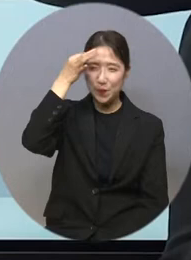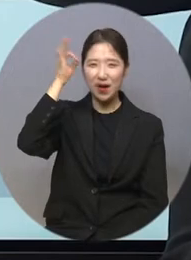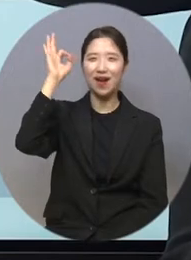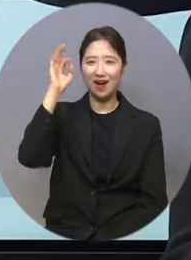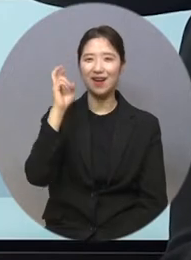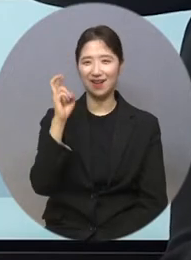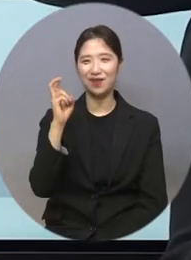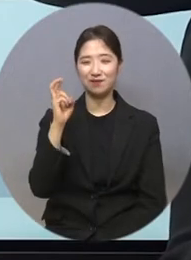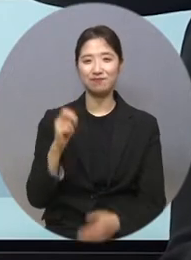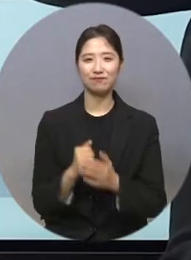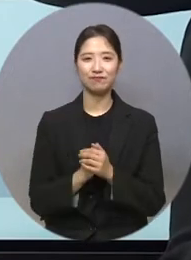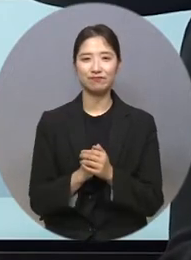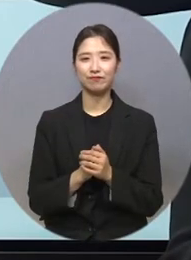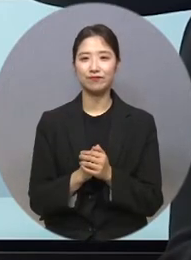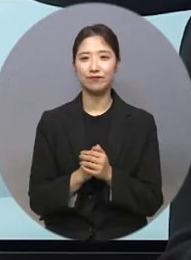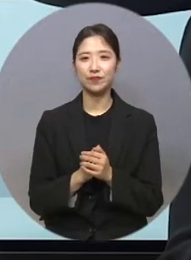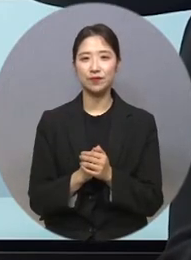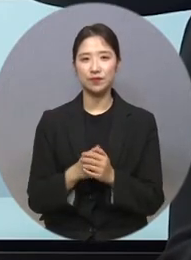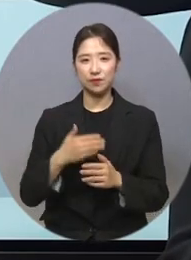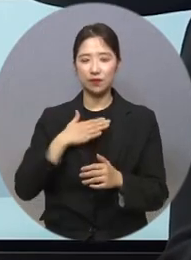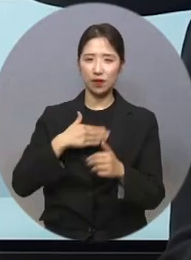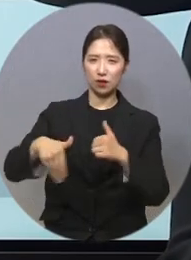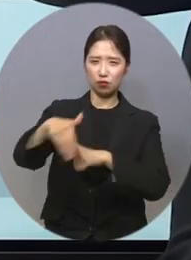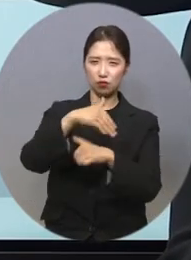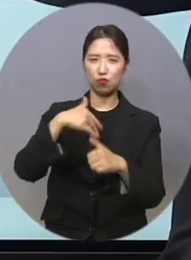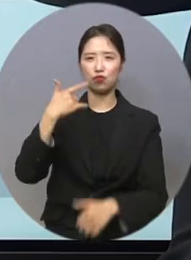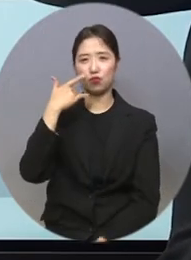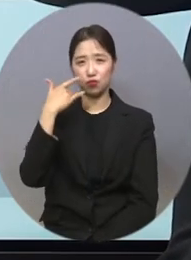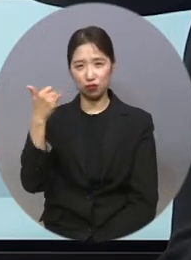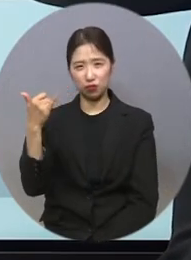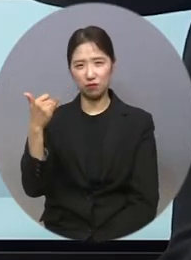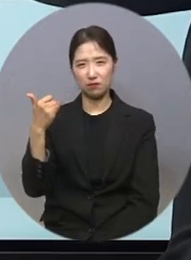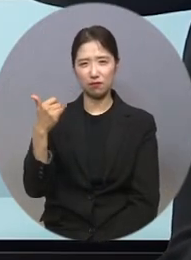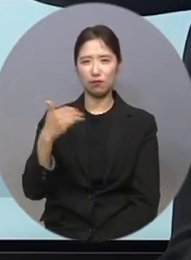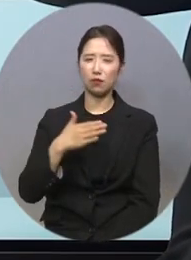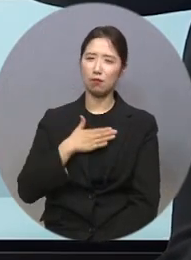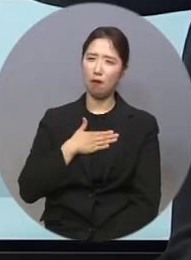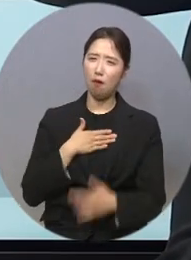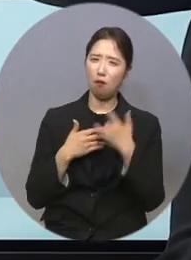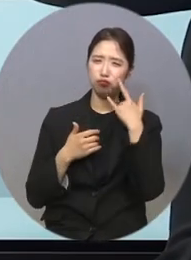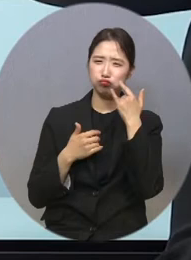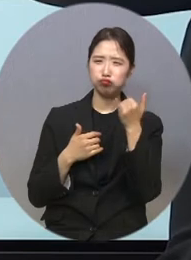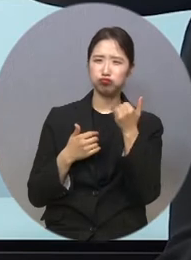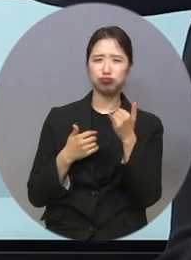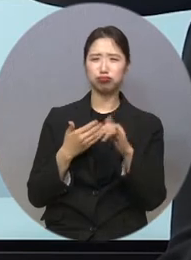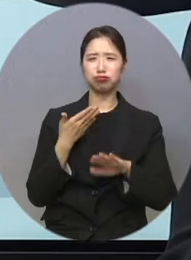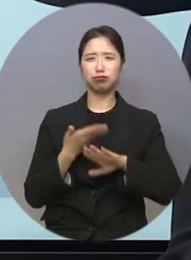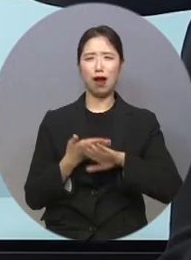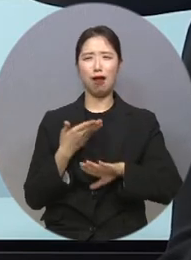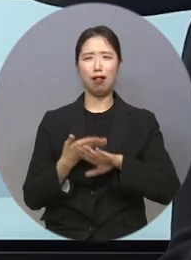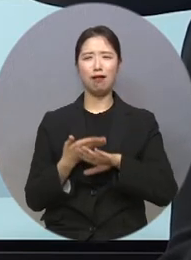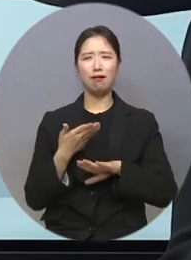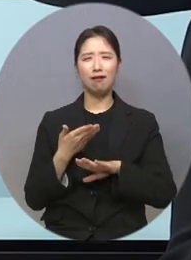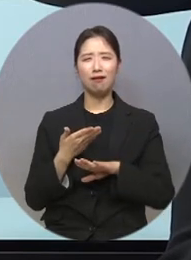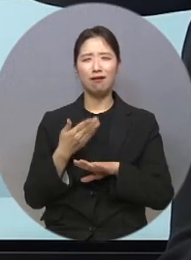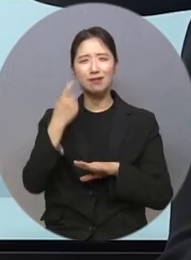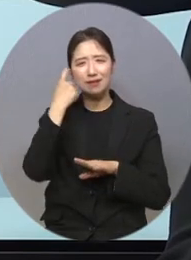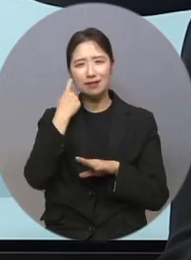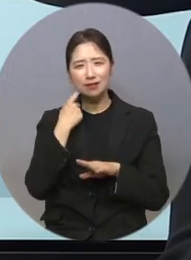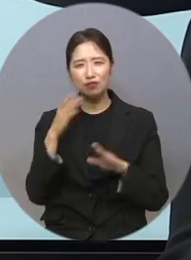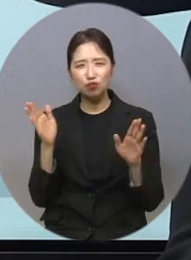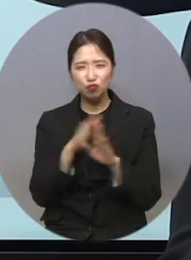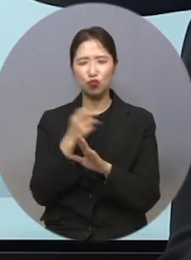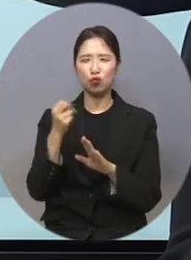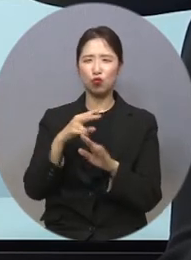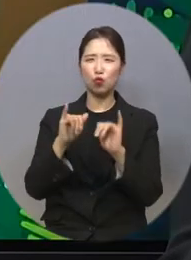그런 반응들이 있잖아요. 그죠? 내 주변에 부모님이 다른 부모님과 다르다는 거기서부터 출발해서 그걸